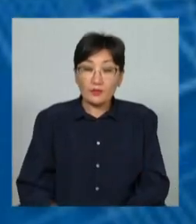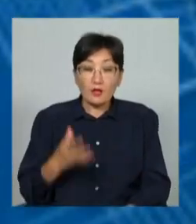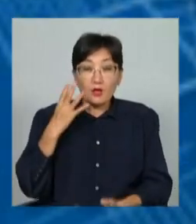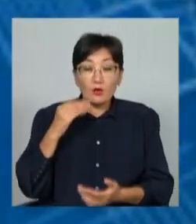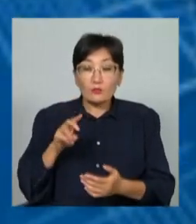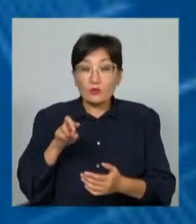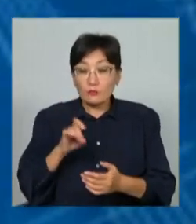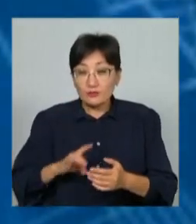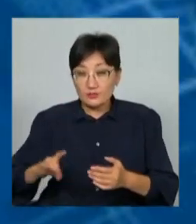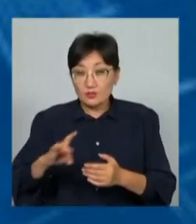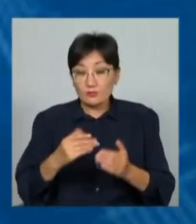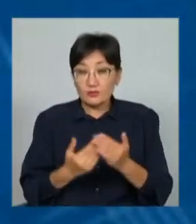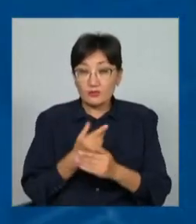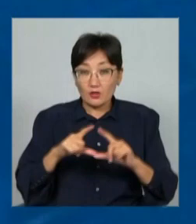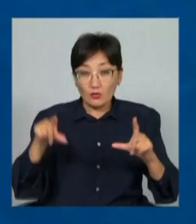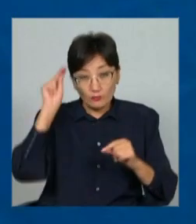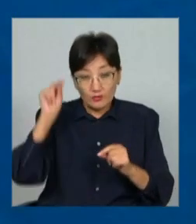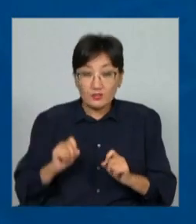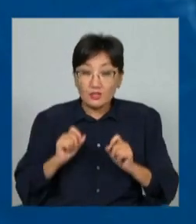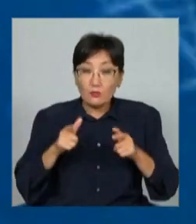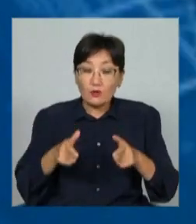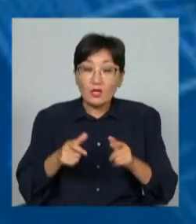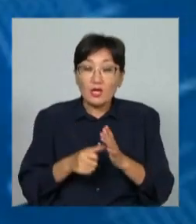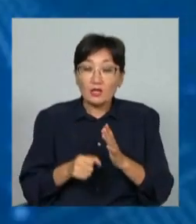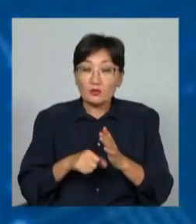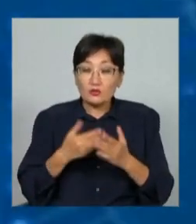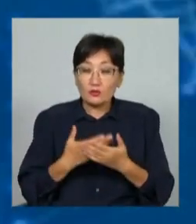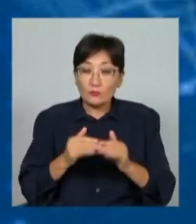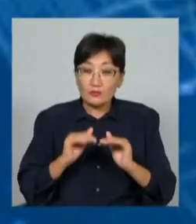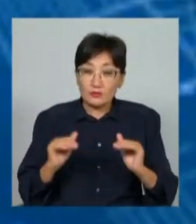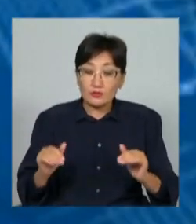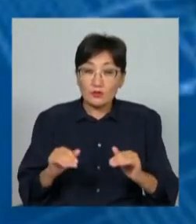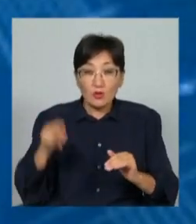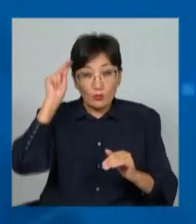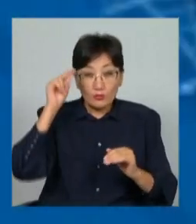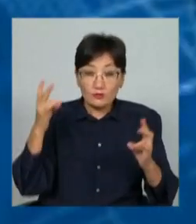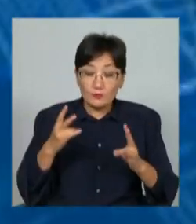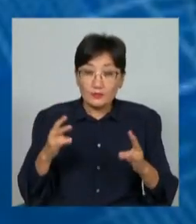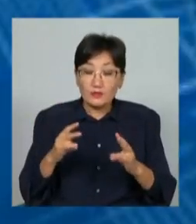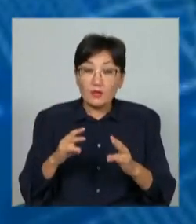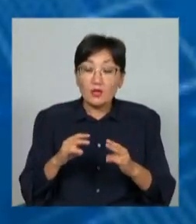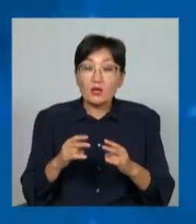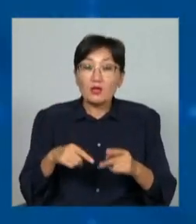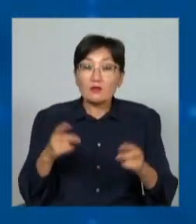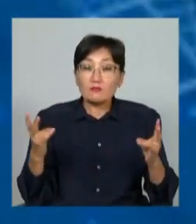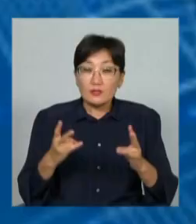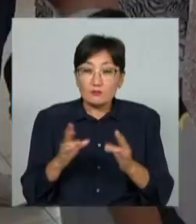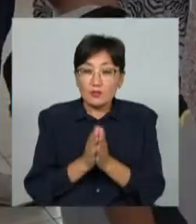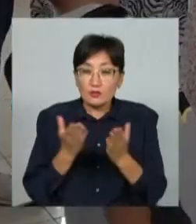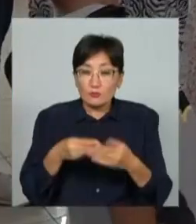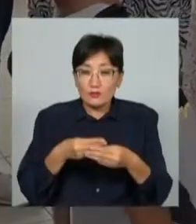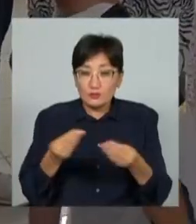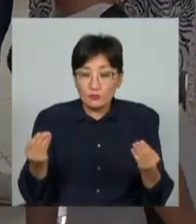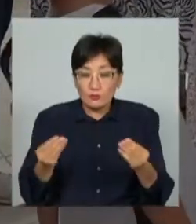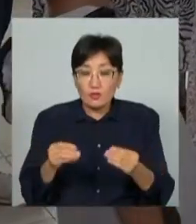Алматының Наурызбай ауданында жаңадан мектеп табалдырған аттағалы тұрған 600-ге жуық бүлдіршін оқуға қажетті құрал жабдықпен керек шарақпен қамтылды.